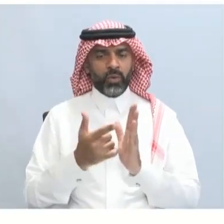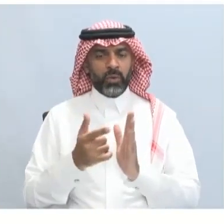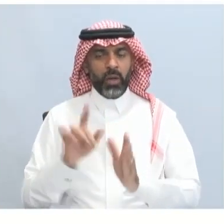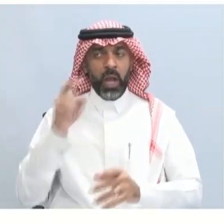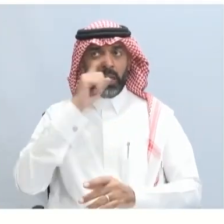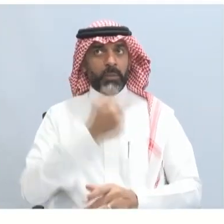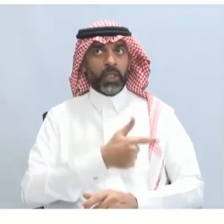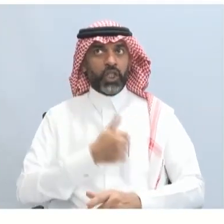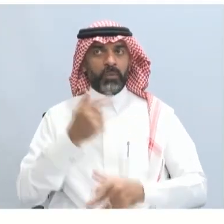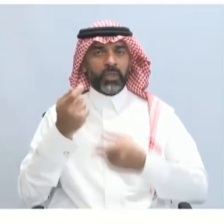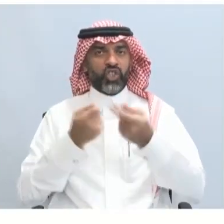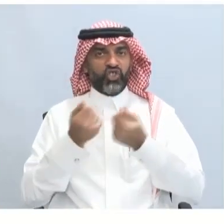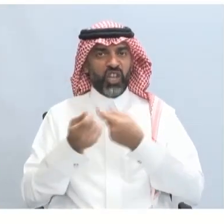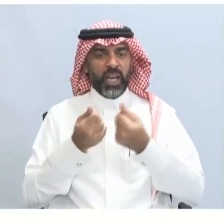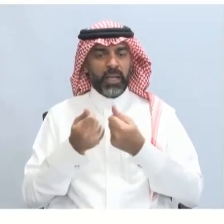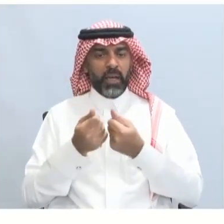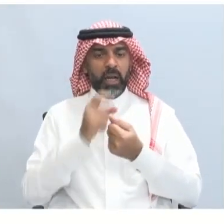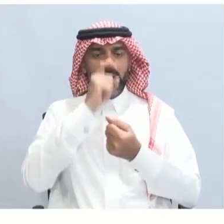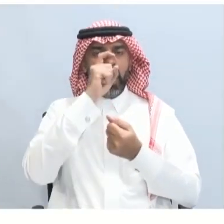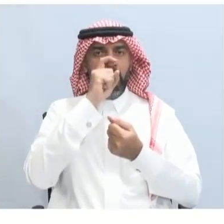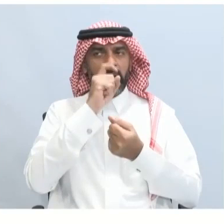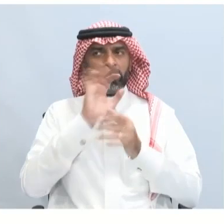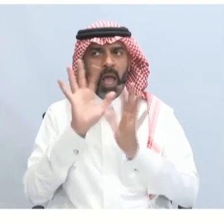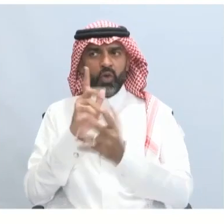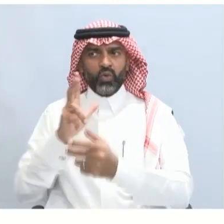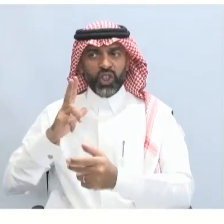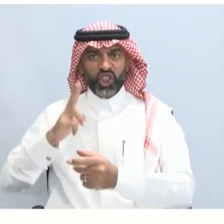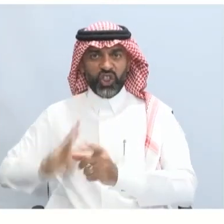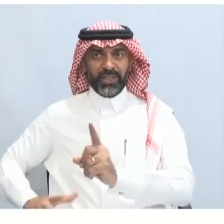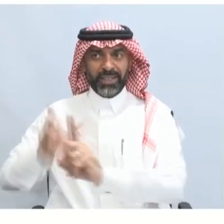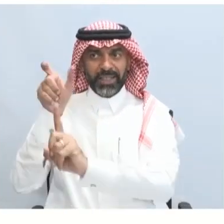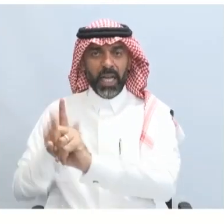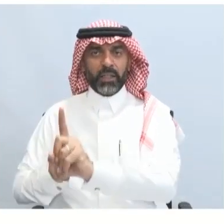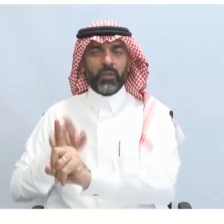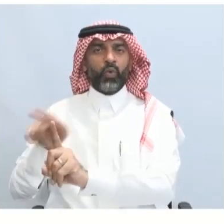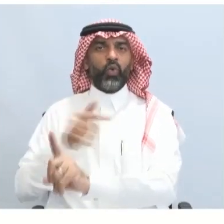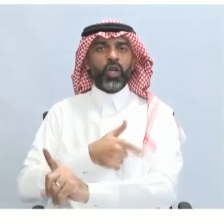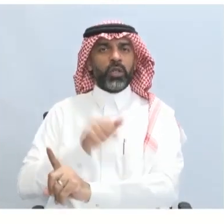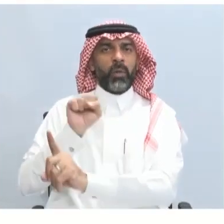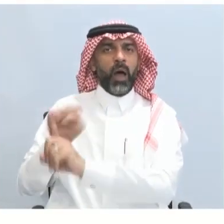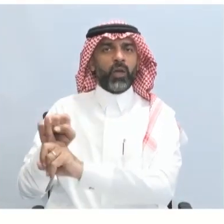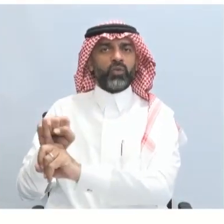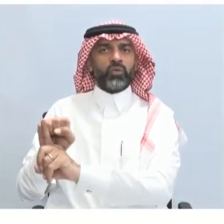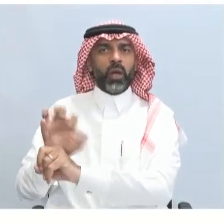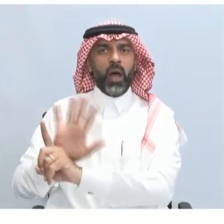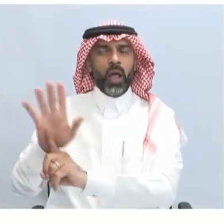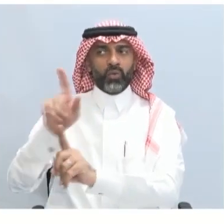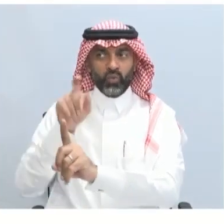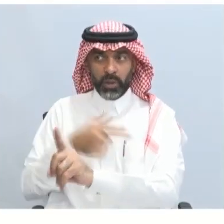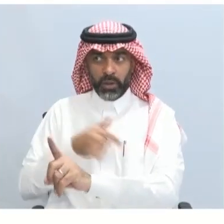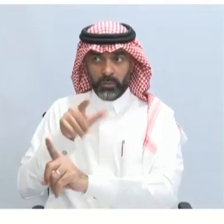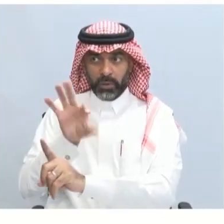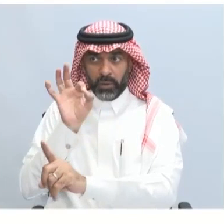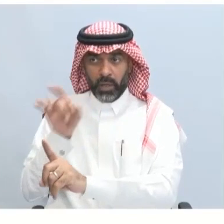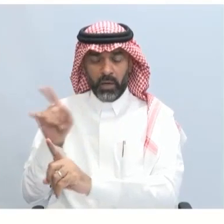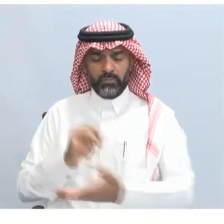وجوب اتخاذ كل تاجر اسما تجاريا يقيده اين يقيده في السجل التجاري